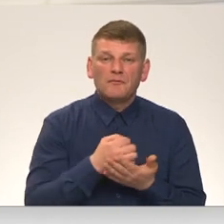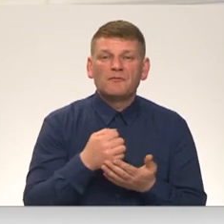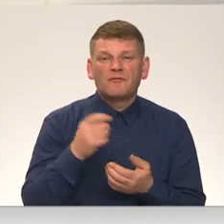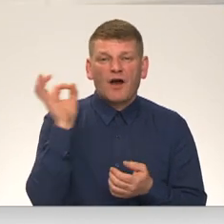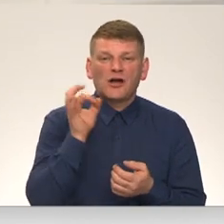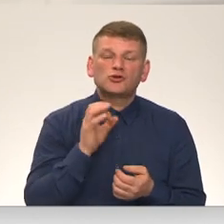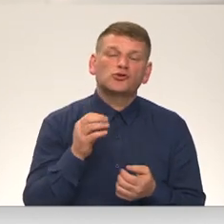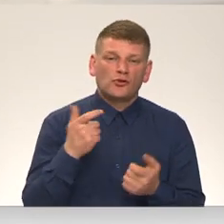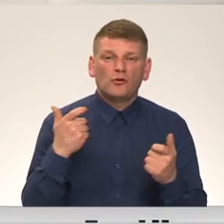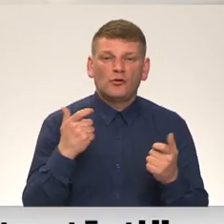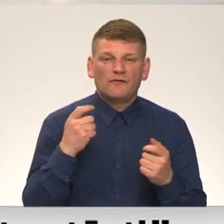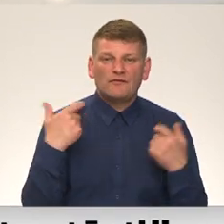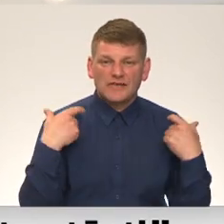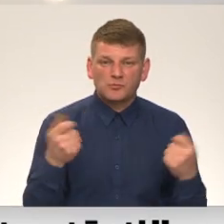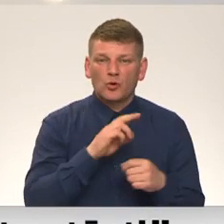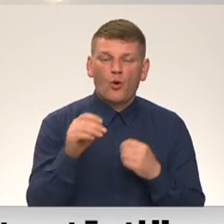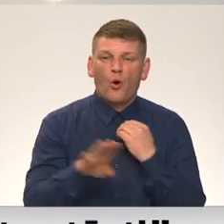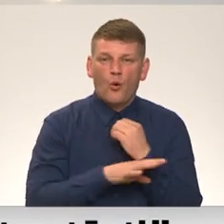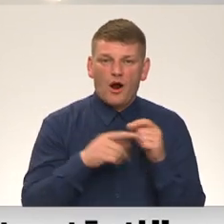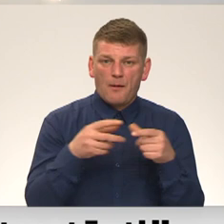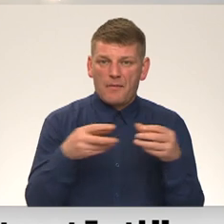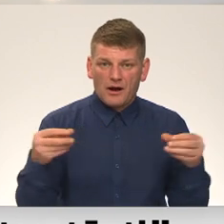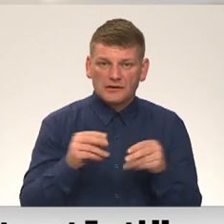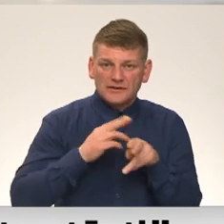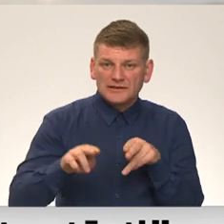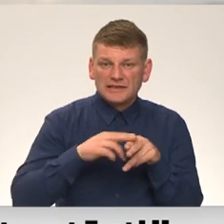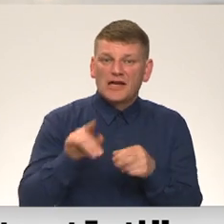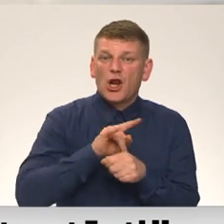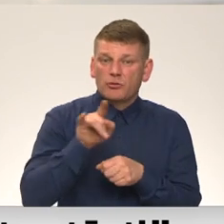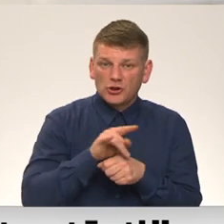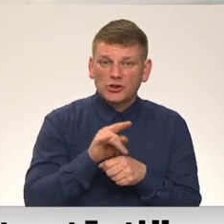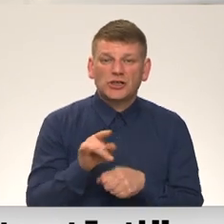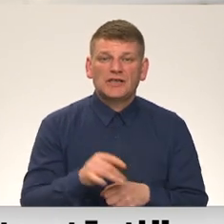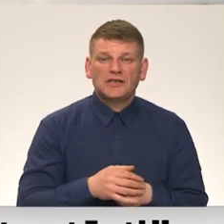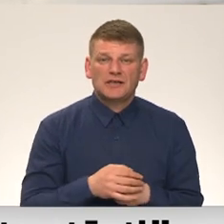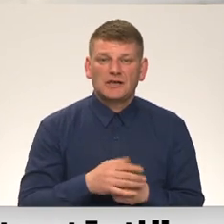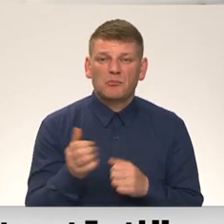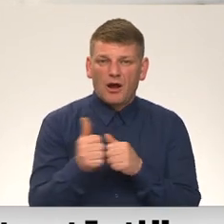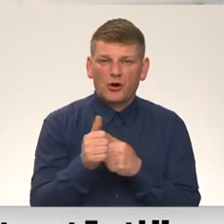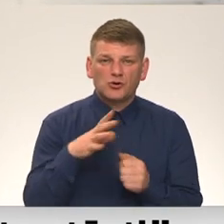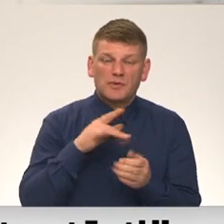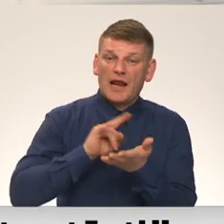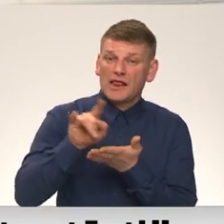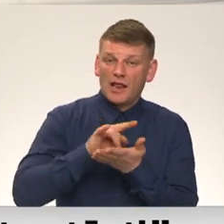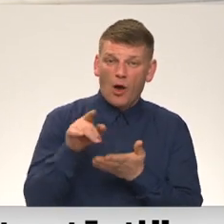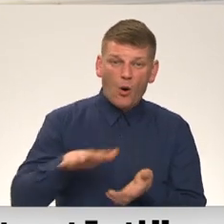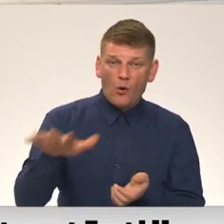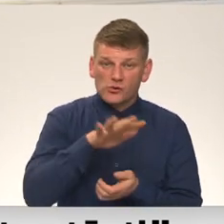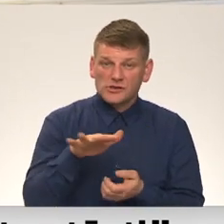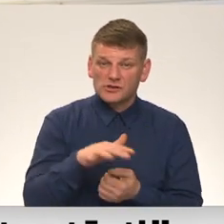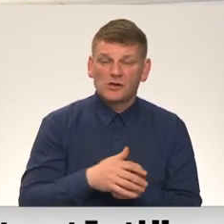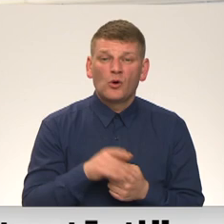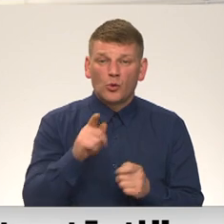virsnieks un koka pagals izgreba lidmašīnīti ar Blakus tur bija lidlauks